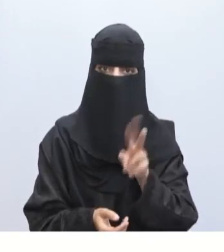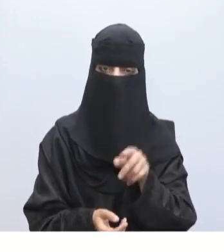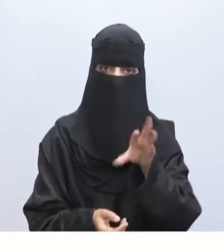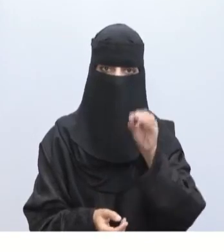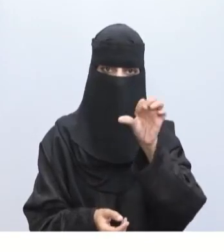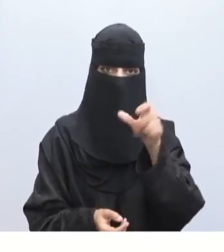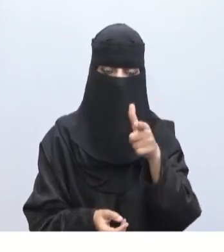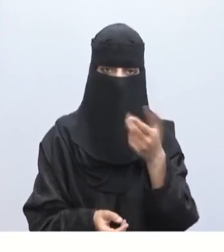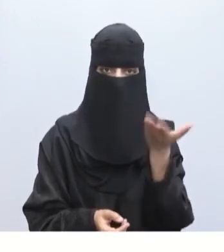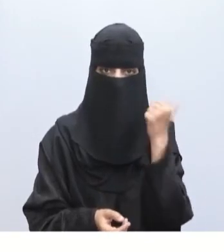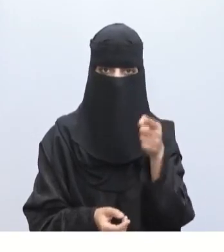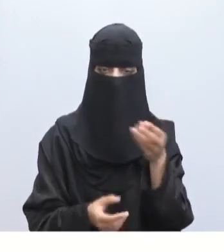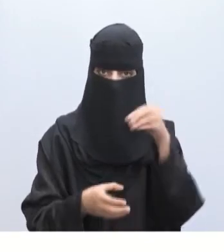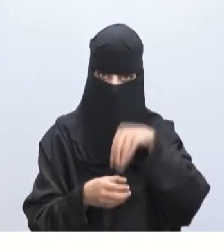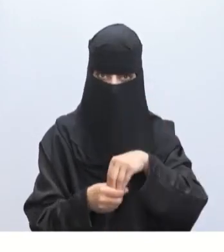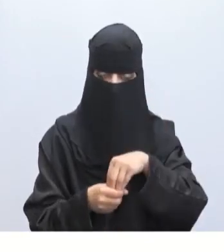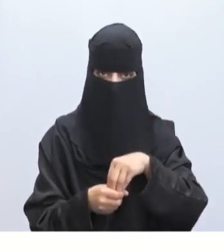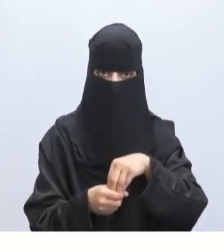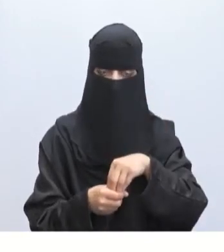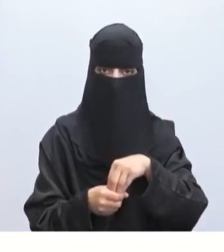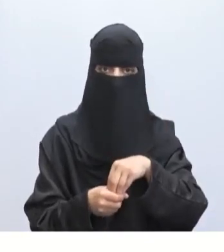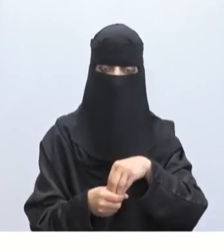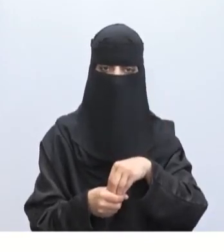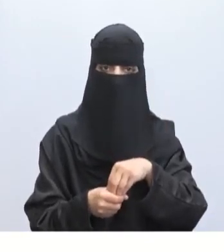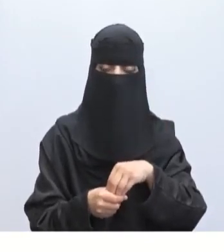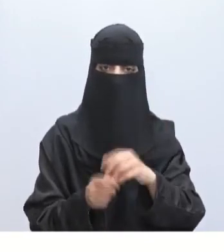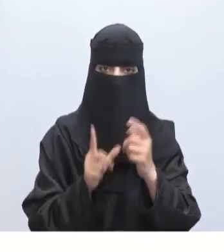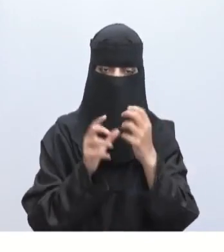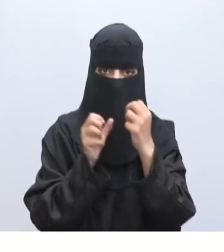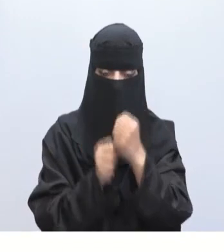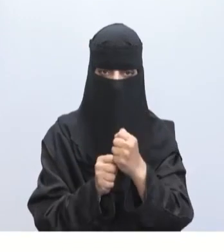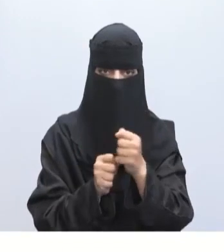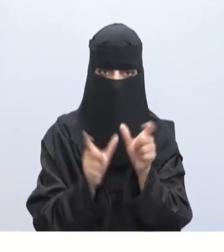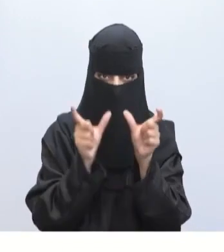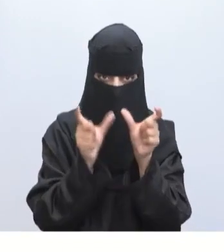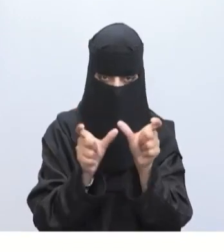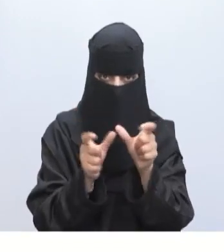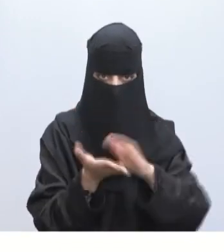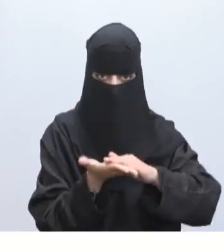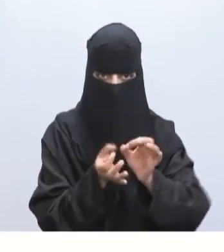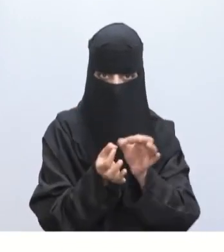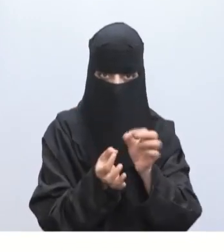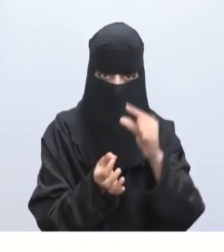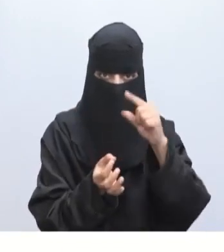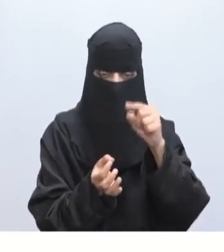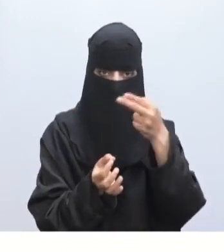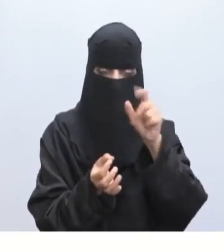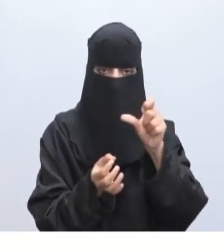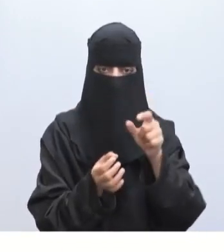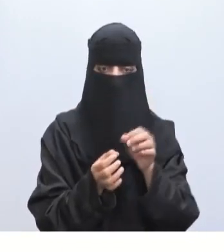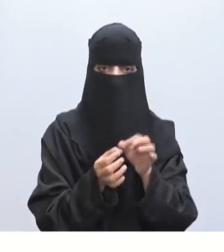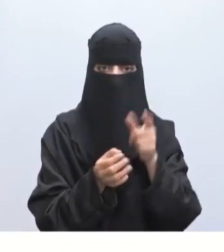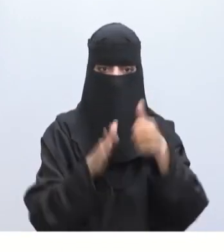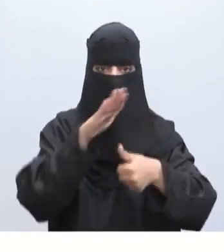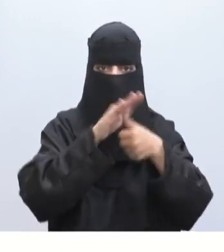هو كان من ضمن احسنتم المدافعين عن الدرعيه حينما ارسل والي مصر